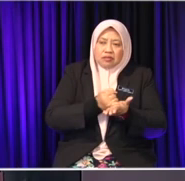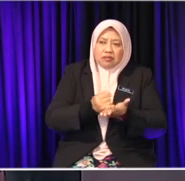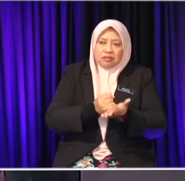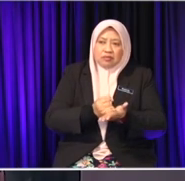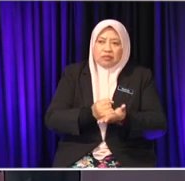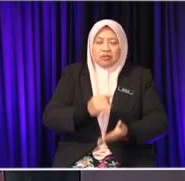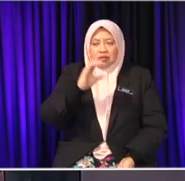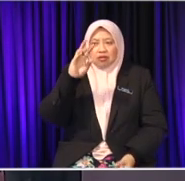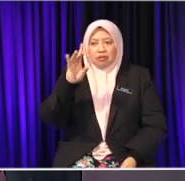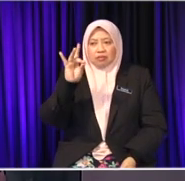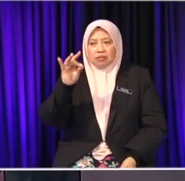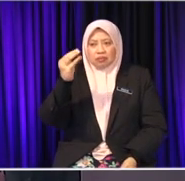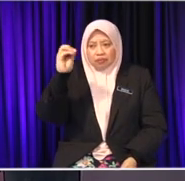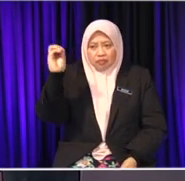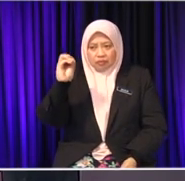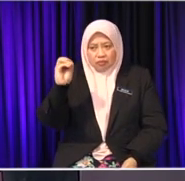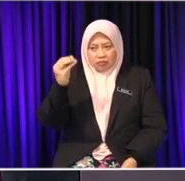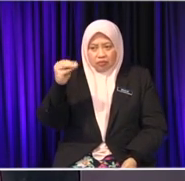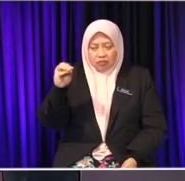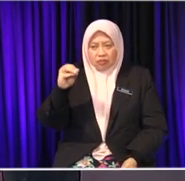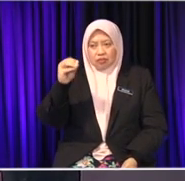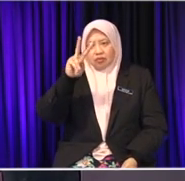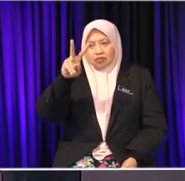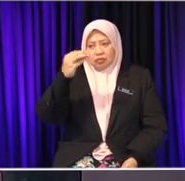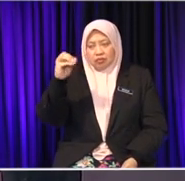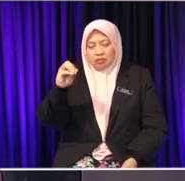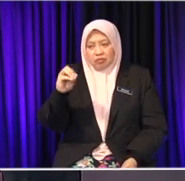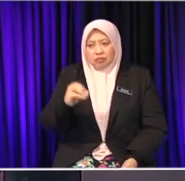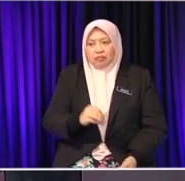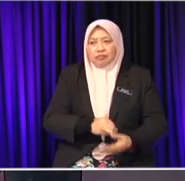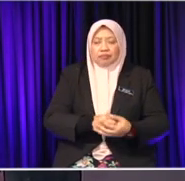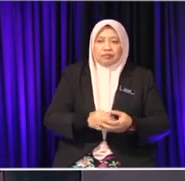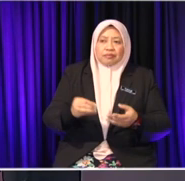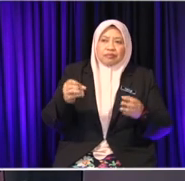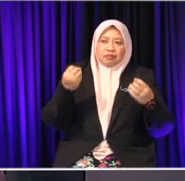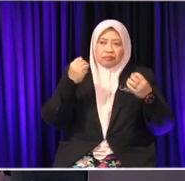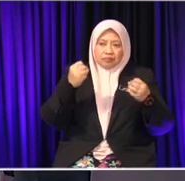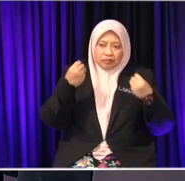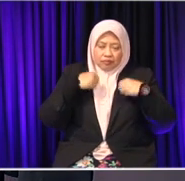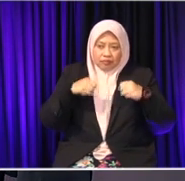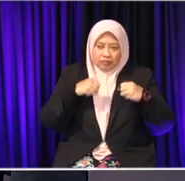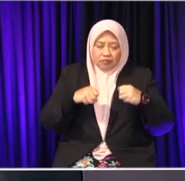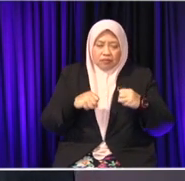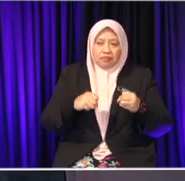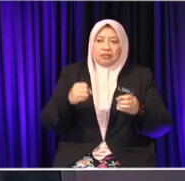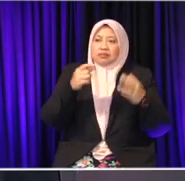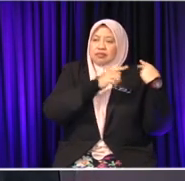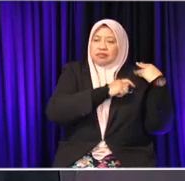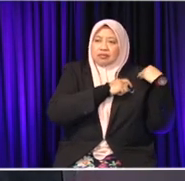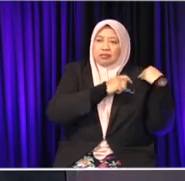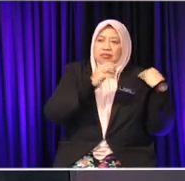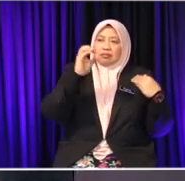2020 Oke ini belum masuk pelaku apa-apa terus kita singgung tapi tidak